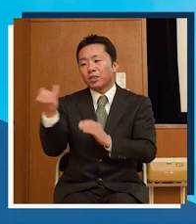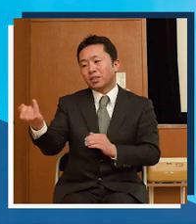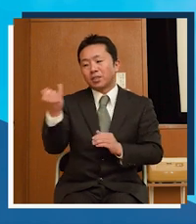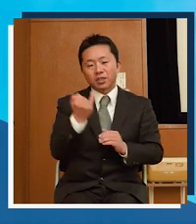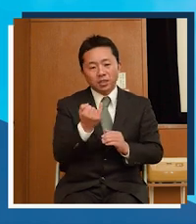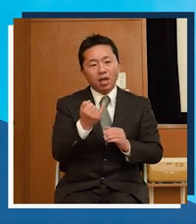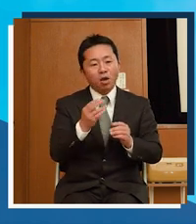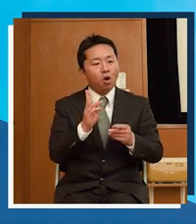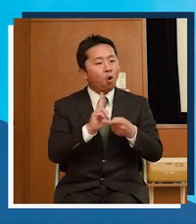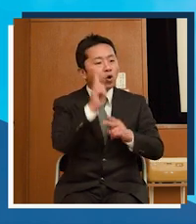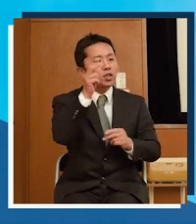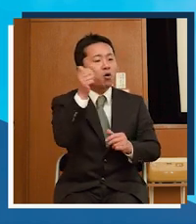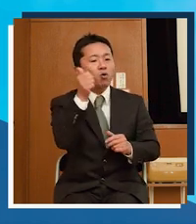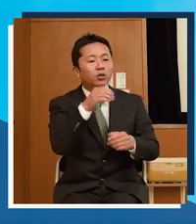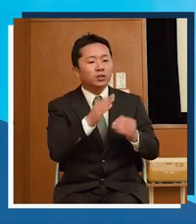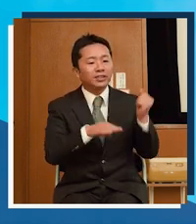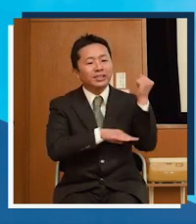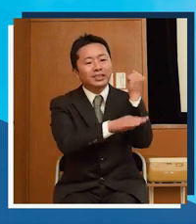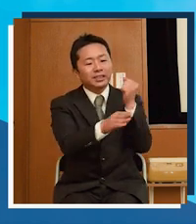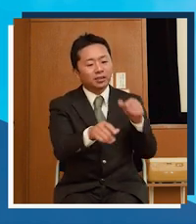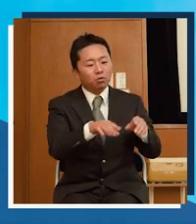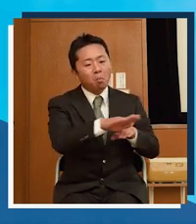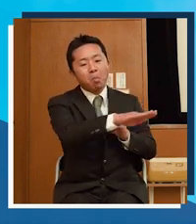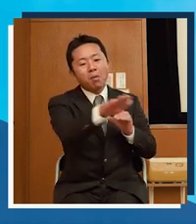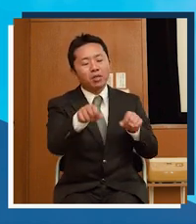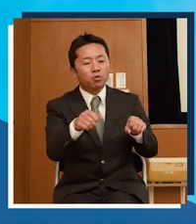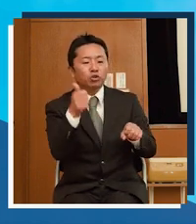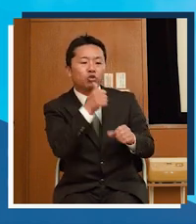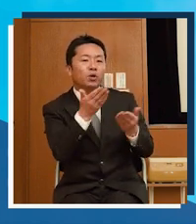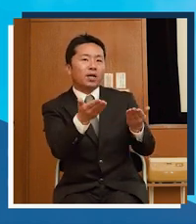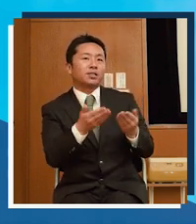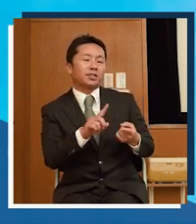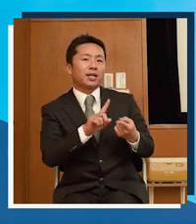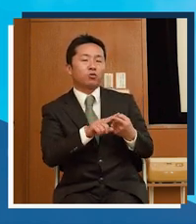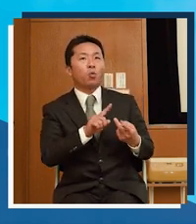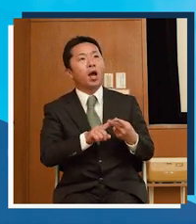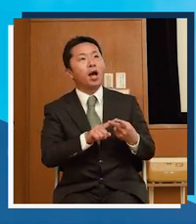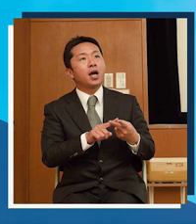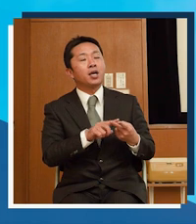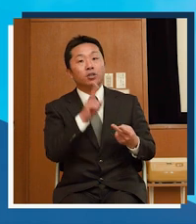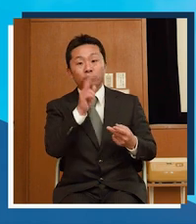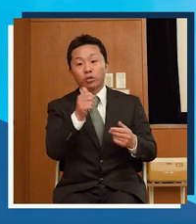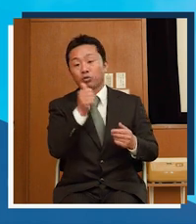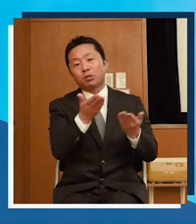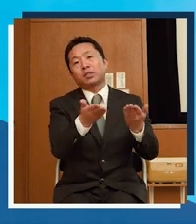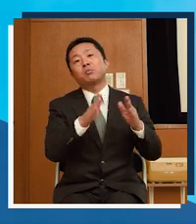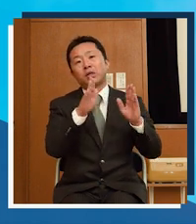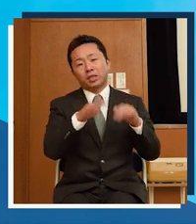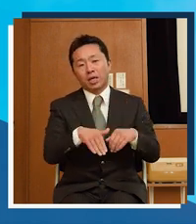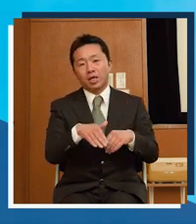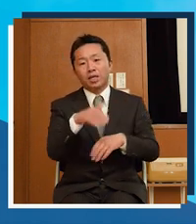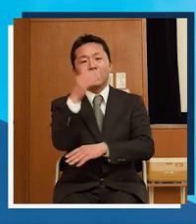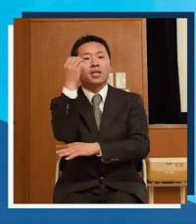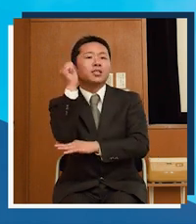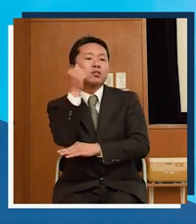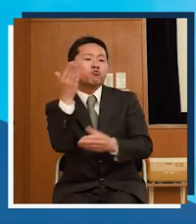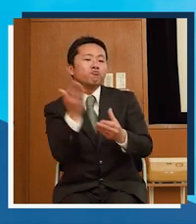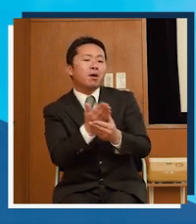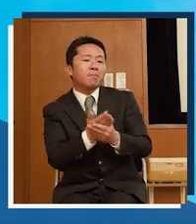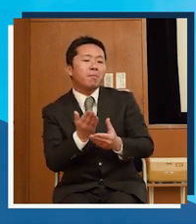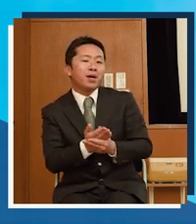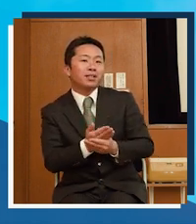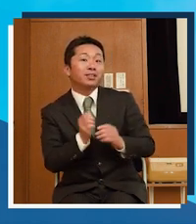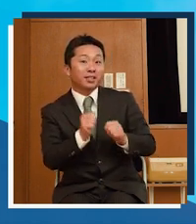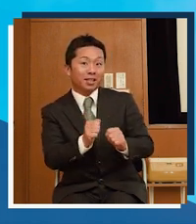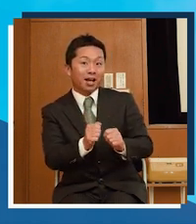たり私がこうやって発信していたら高校生の頃に毎日新聞のスクラップしていたよ基地問題のスクラップしていたよって声をかけてる友達